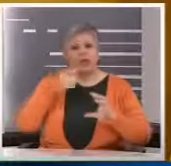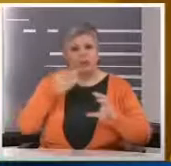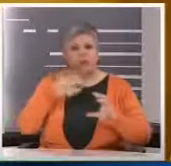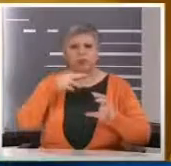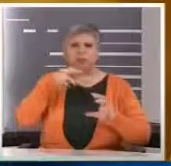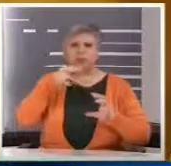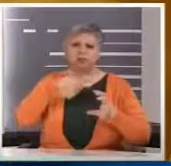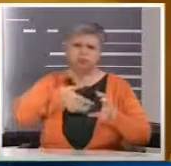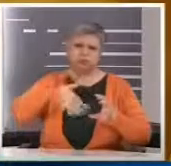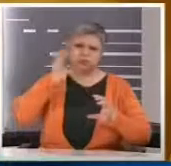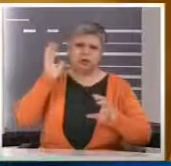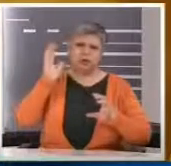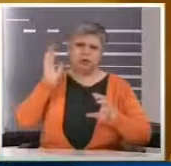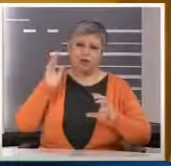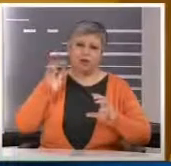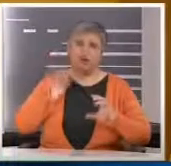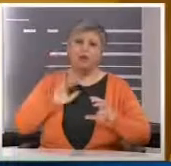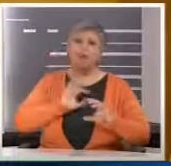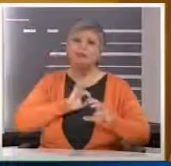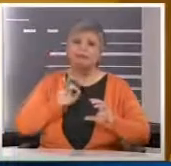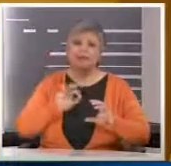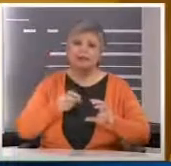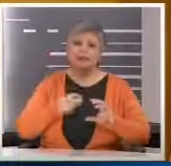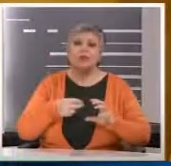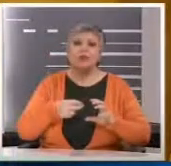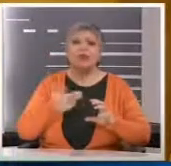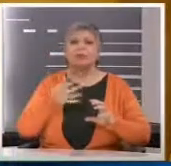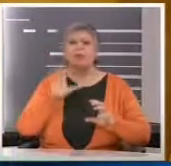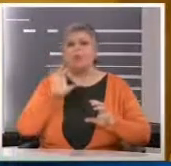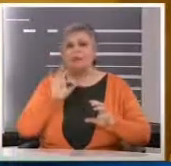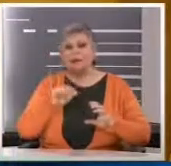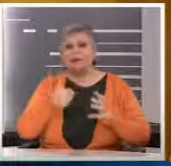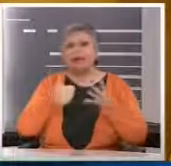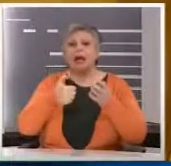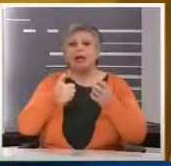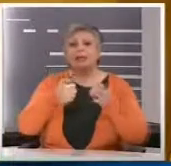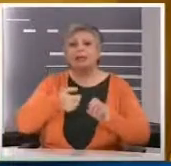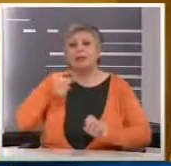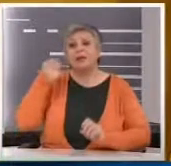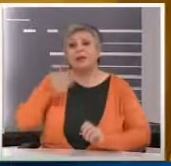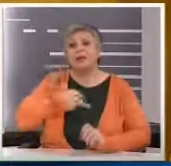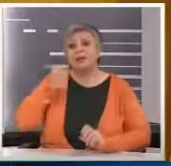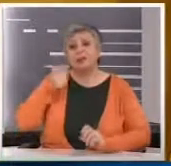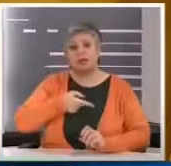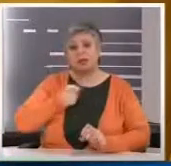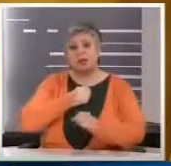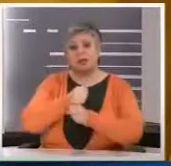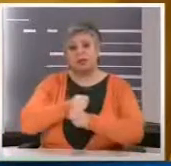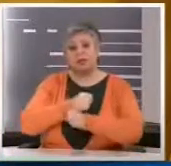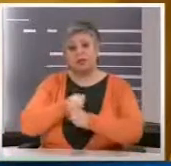ψηλά ποσοστά, πάντως σίγουρα πάνω από 50-60%. Δεν μπορώ